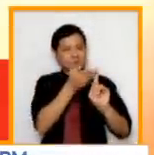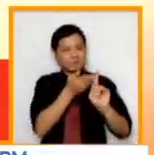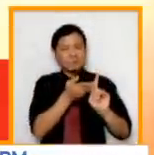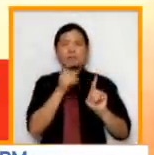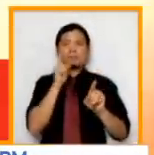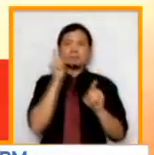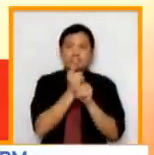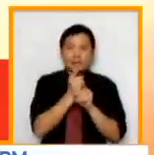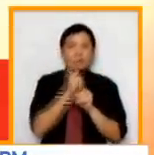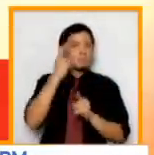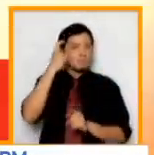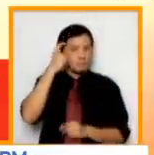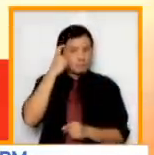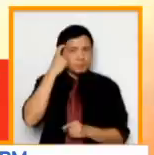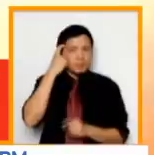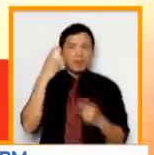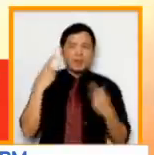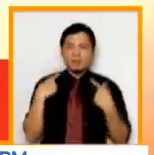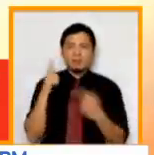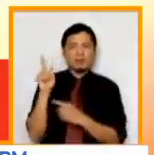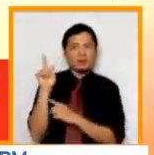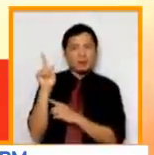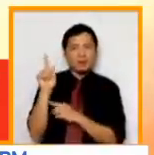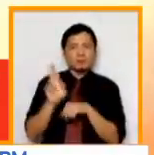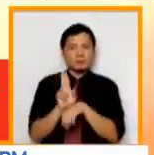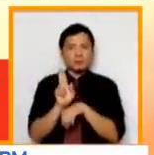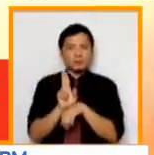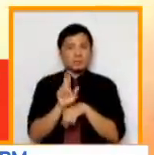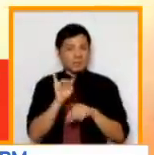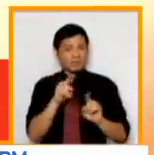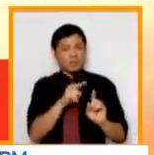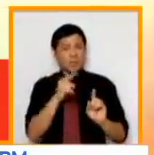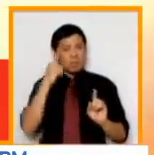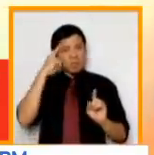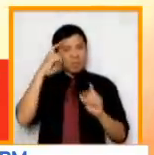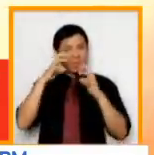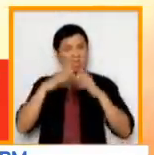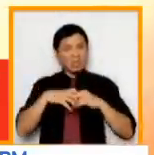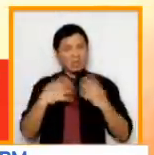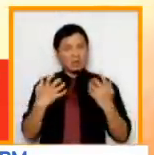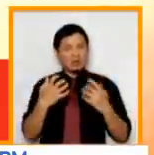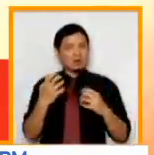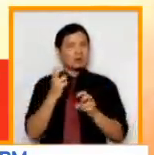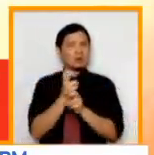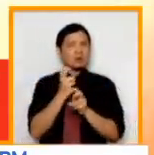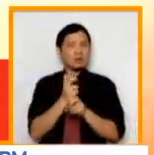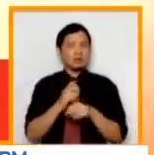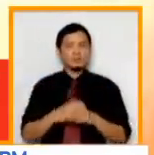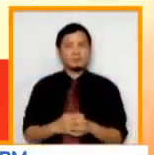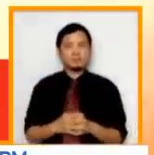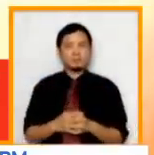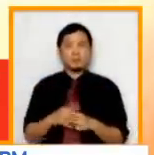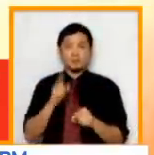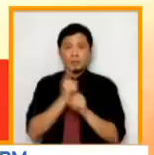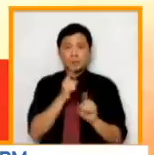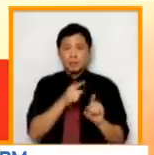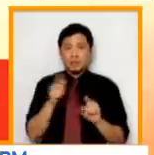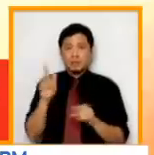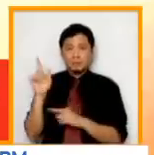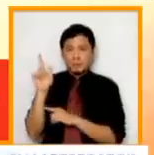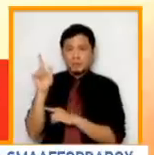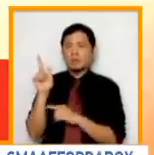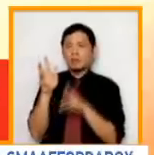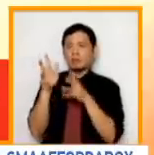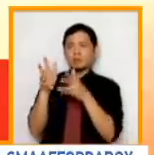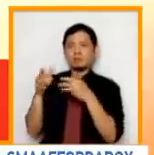hinahawakan. Kasi kung tatanggalin mo, malaking problema sa atin yun. Sa mahabang baril o long firearms, tama yun, iniiwan natin sa mga opisina. Hindi po dinadala yan